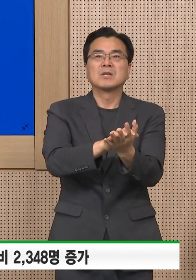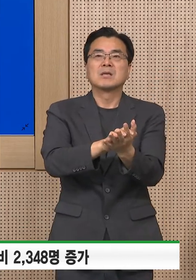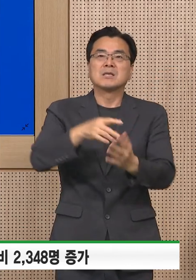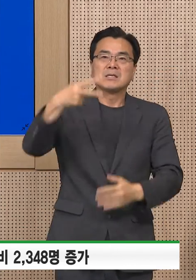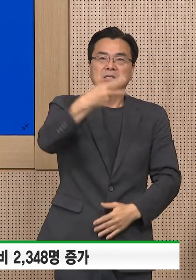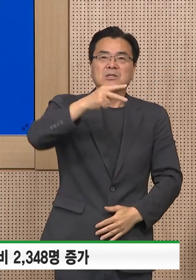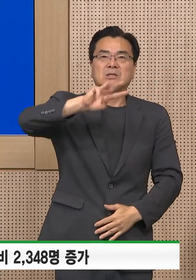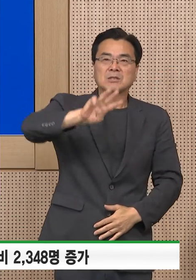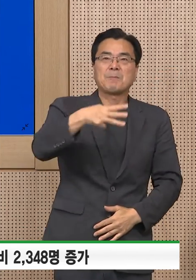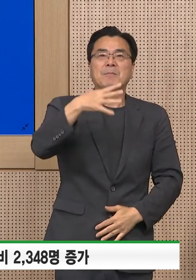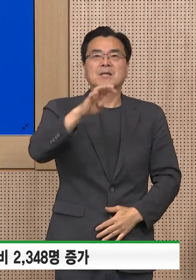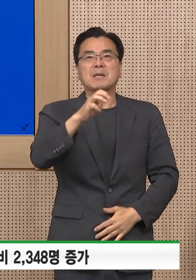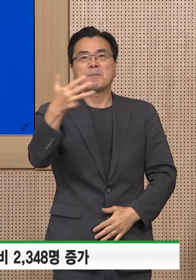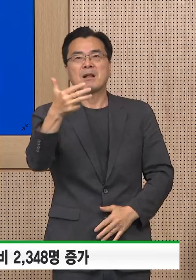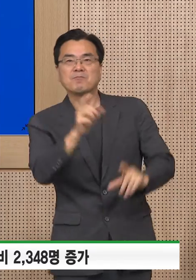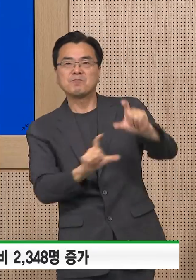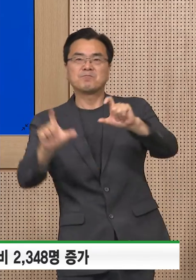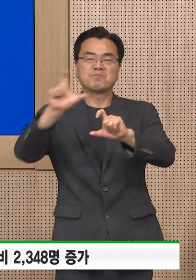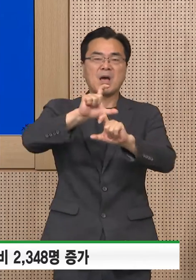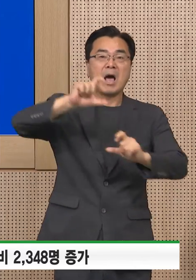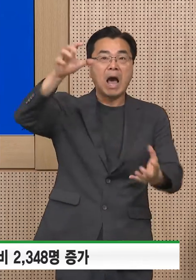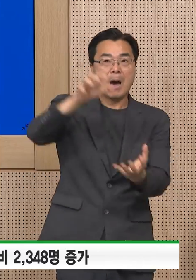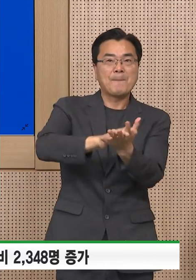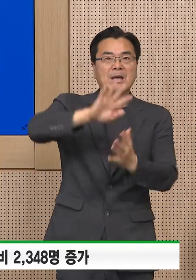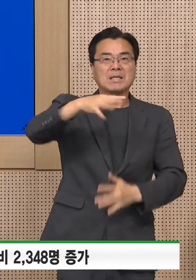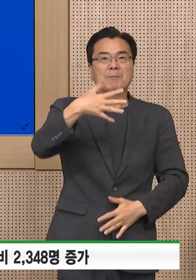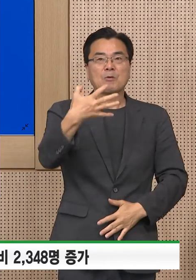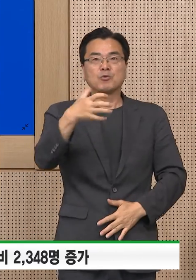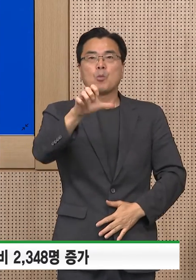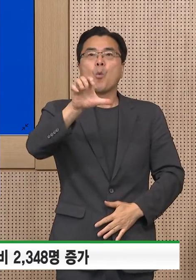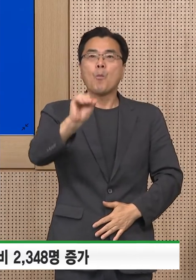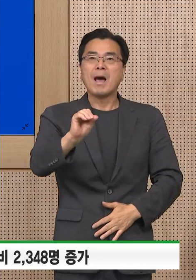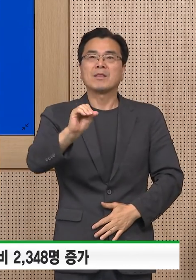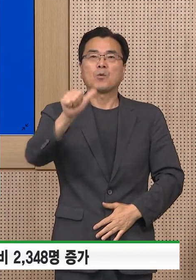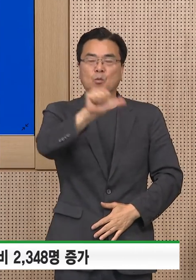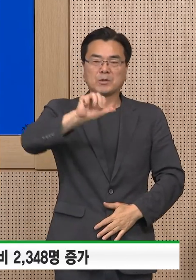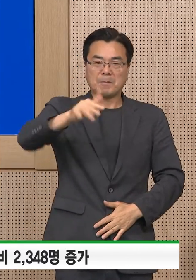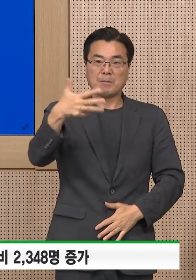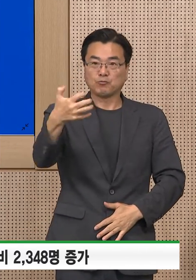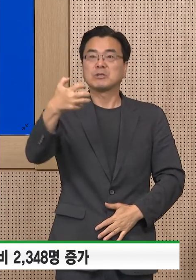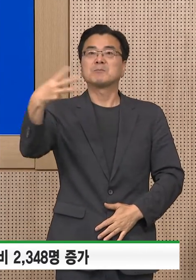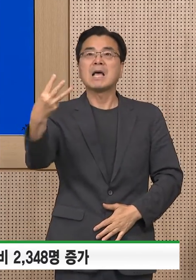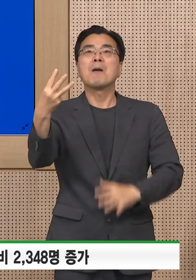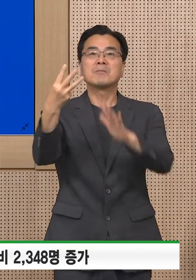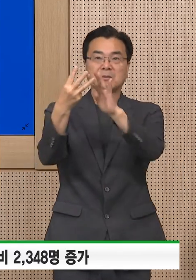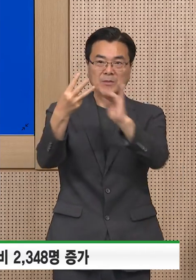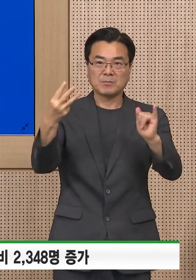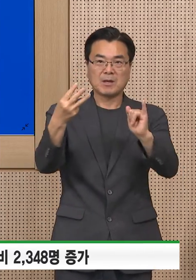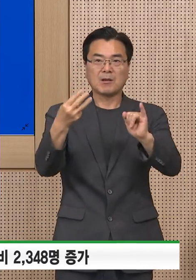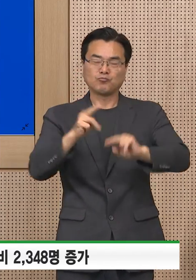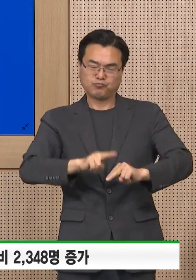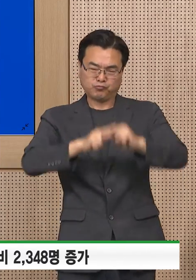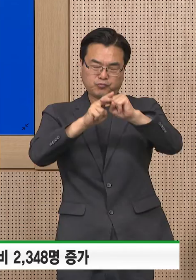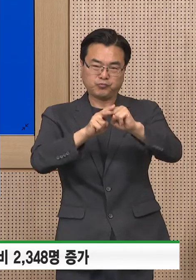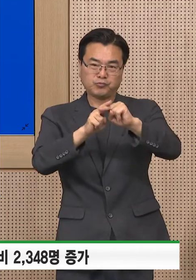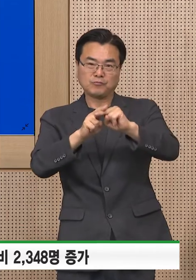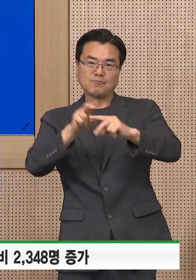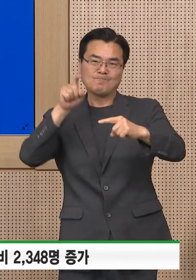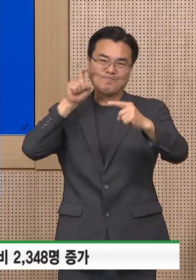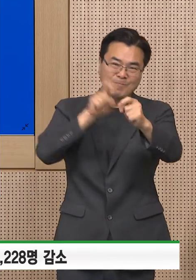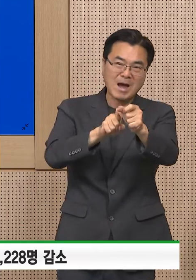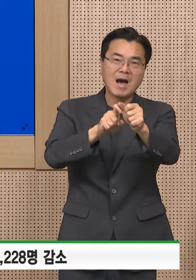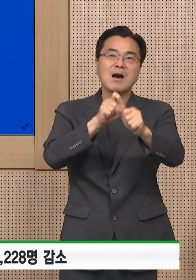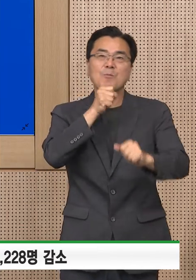증가한 495만 5,893명이며 전체 도민 누적 확진율은 35.6%입니다.